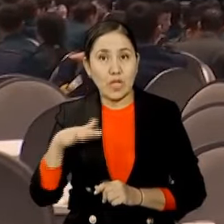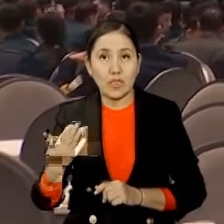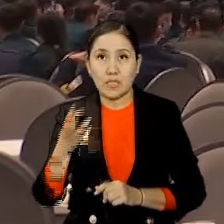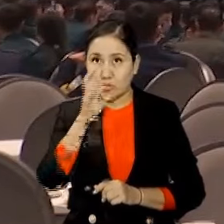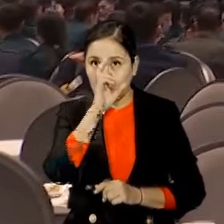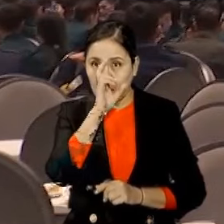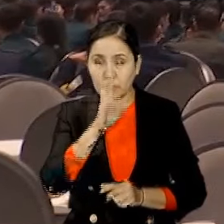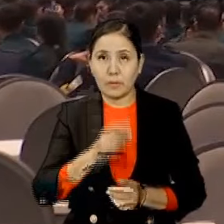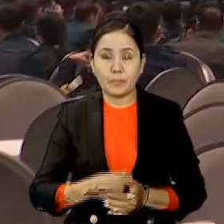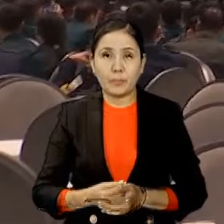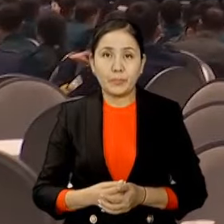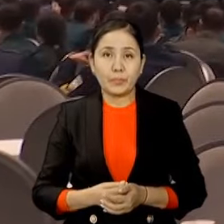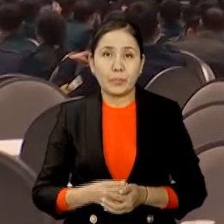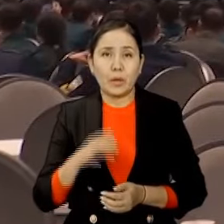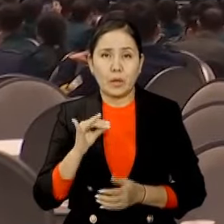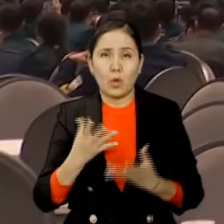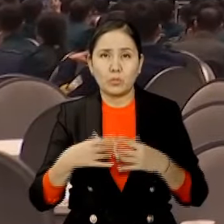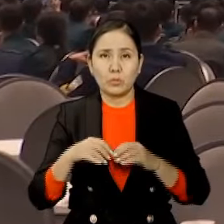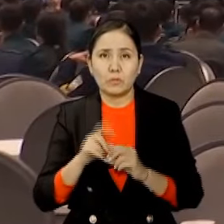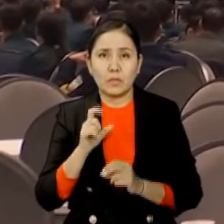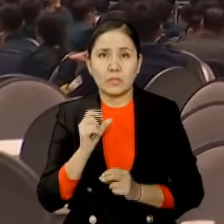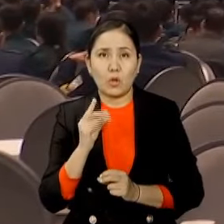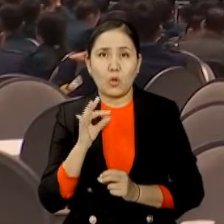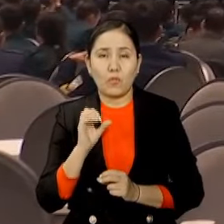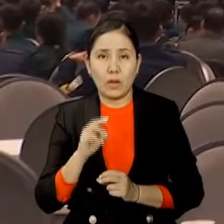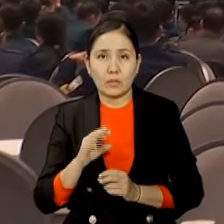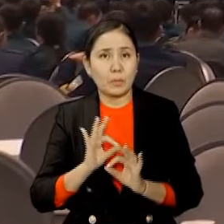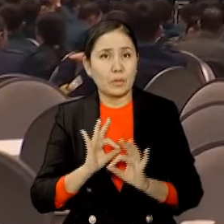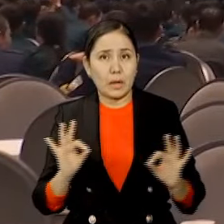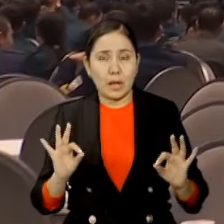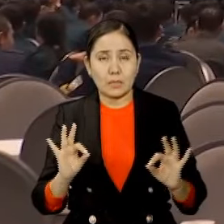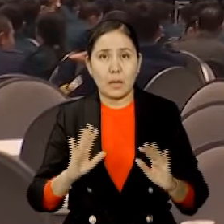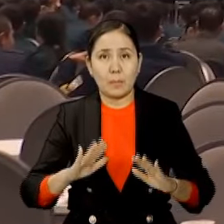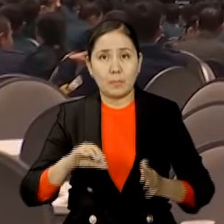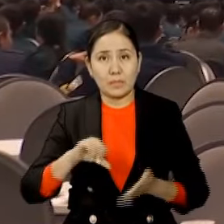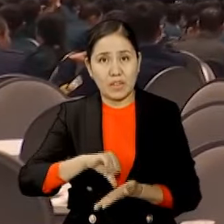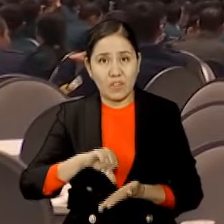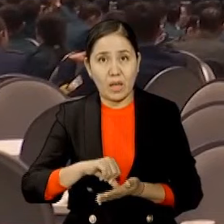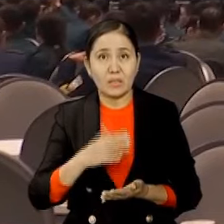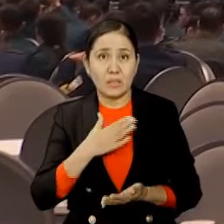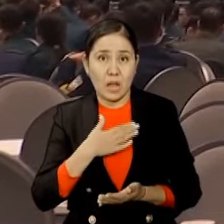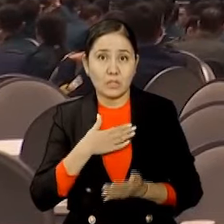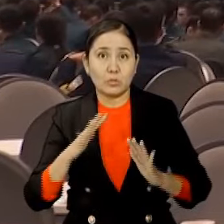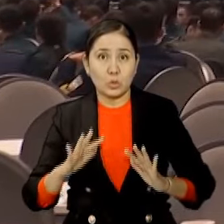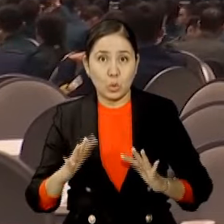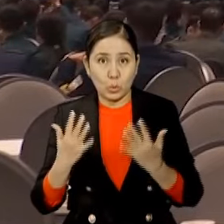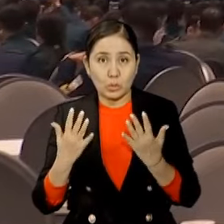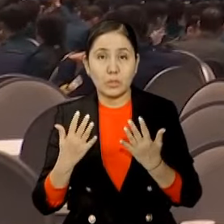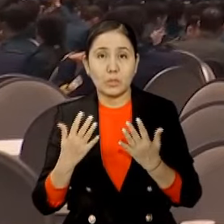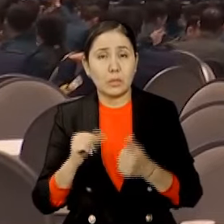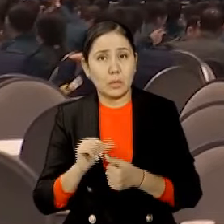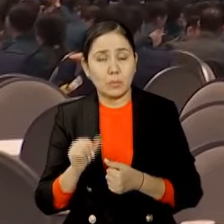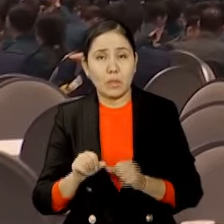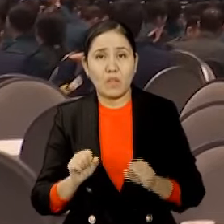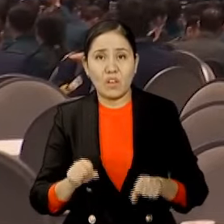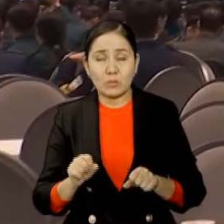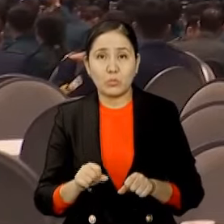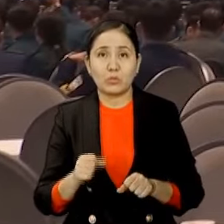государства. И общество «За Куват» прекрасно представляет в нашем случае именно